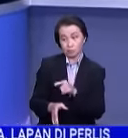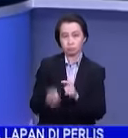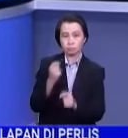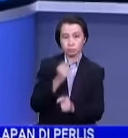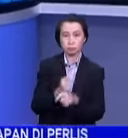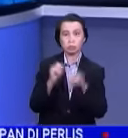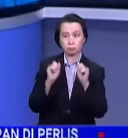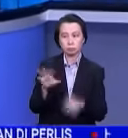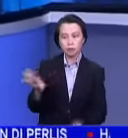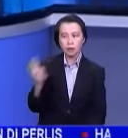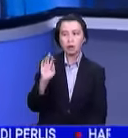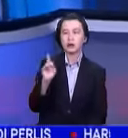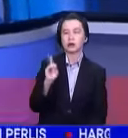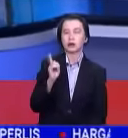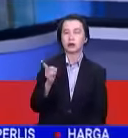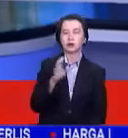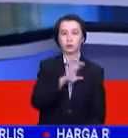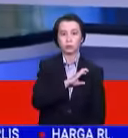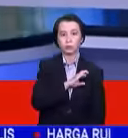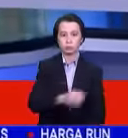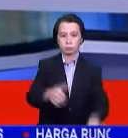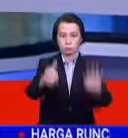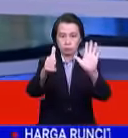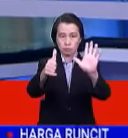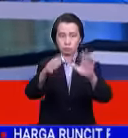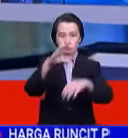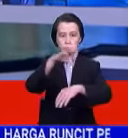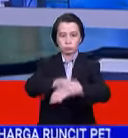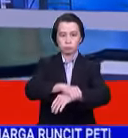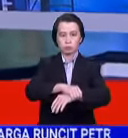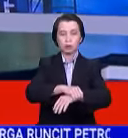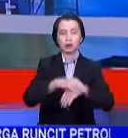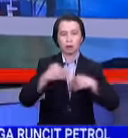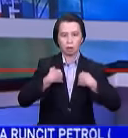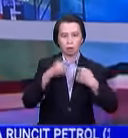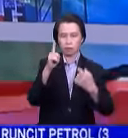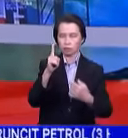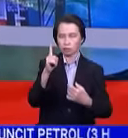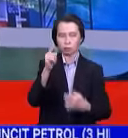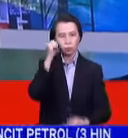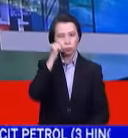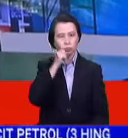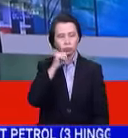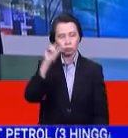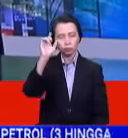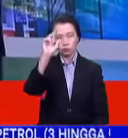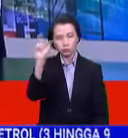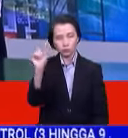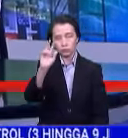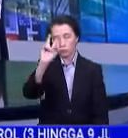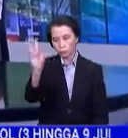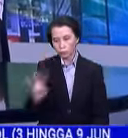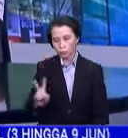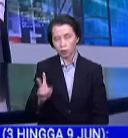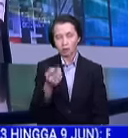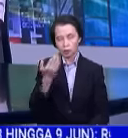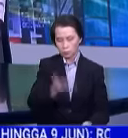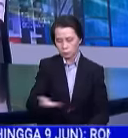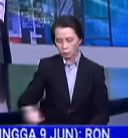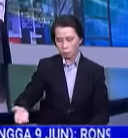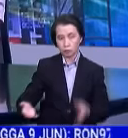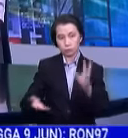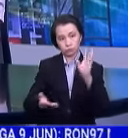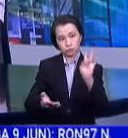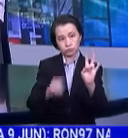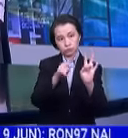tetap dapat dikesan pihak berkuasa. Enam individu ditahan termasuk seorang warga Vietnam bersama barang kes bernilai 7.2